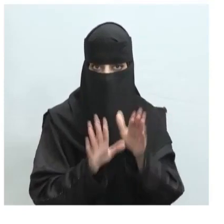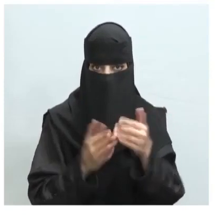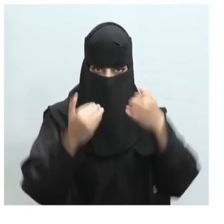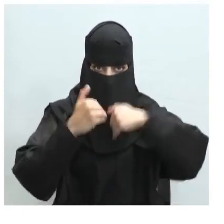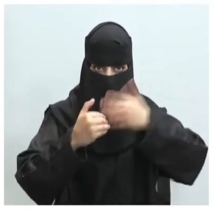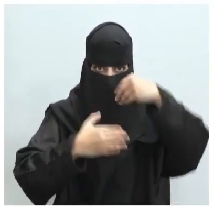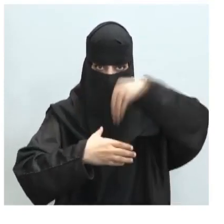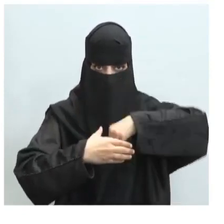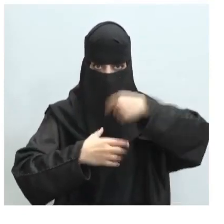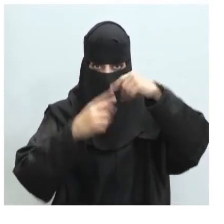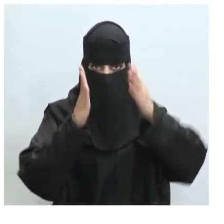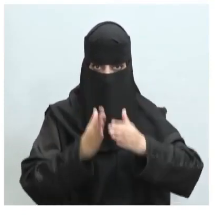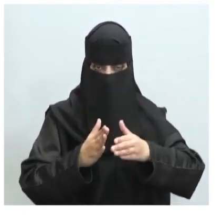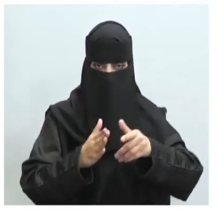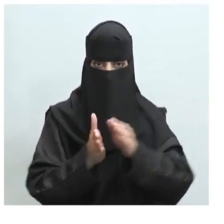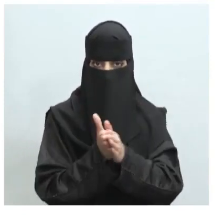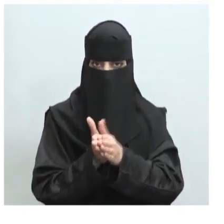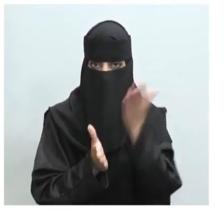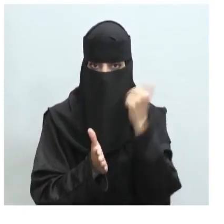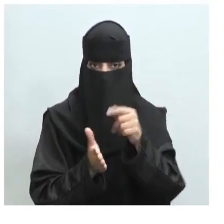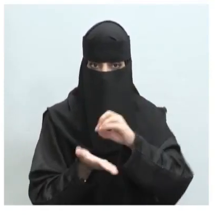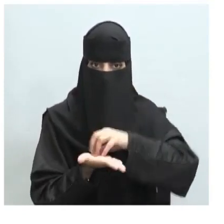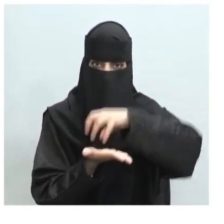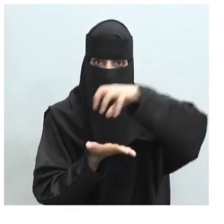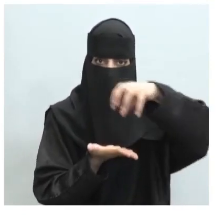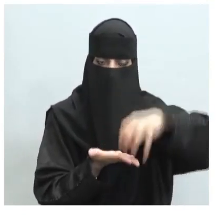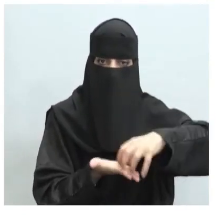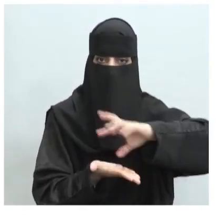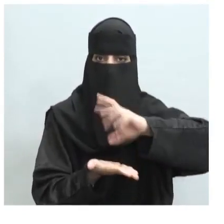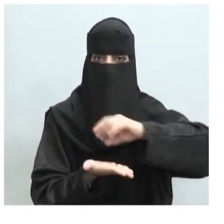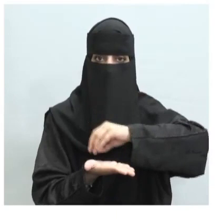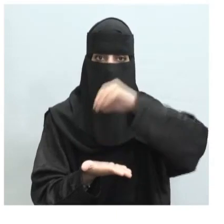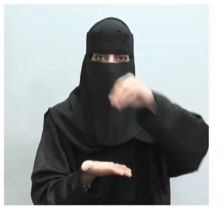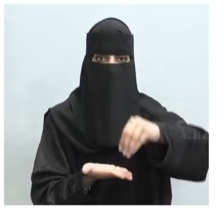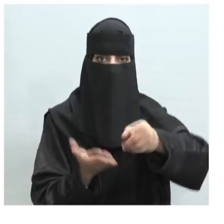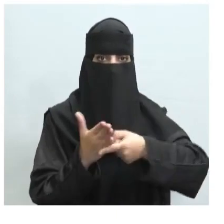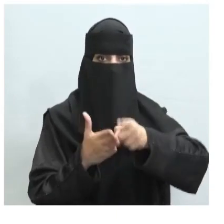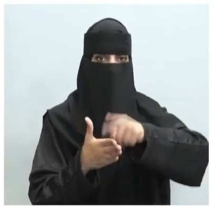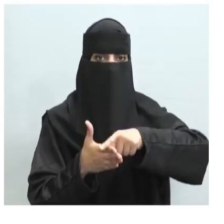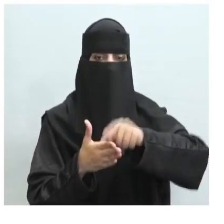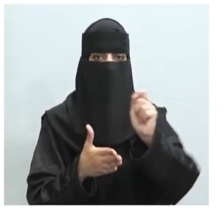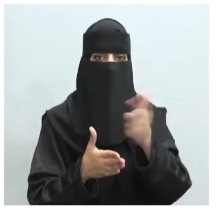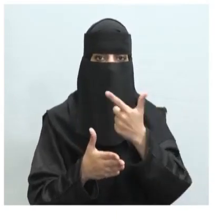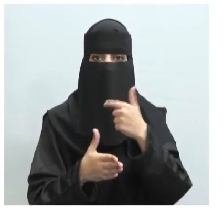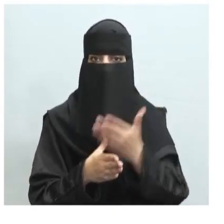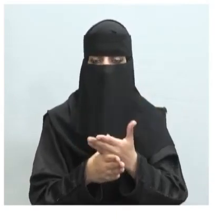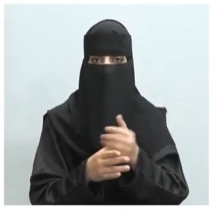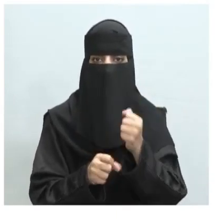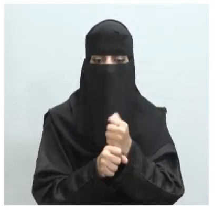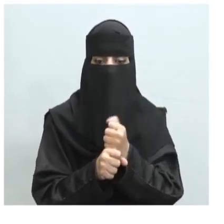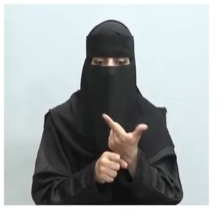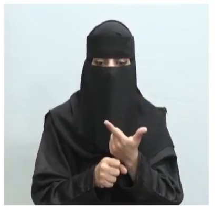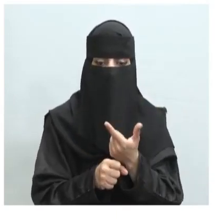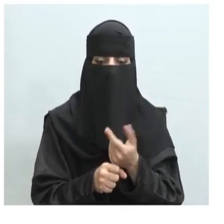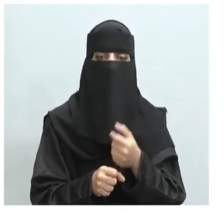اجسامنا بعد عمليه الدلك اذا انتقلت هذه الشحنات السالبه سريعا في عمليه نسميها